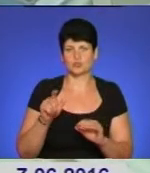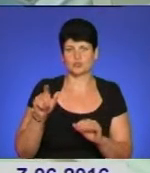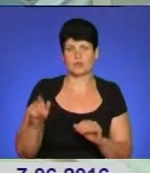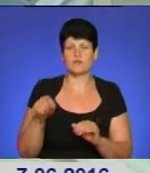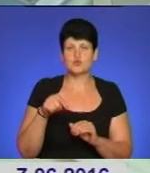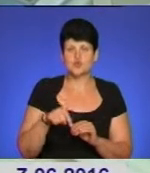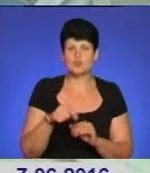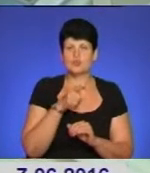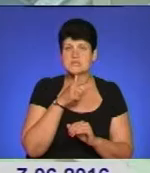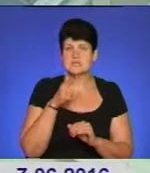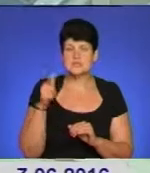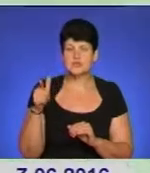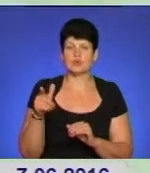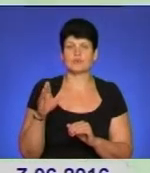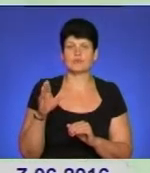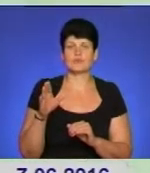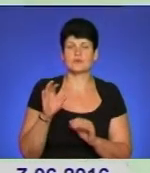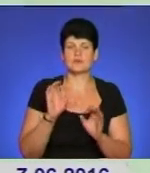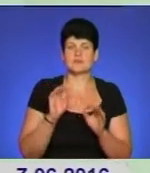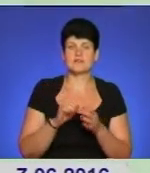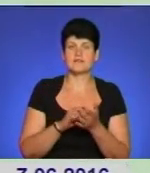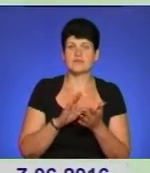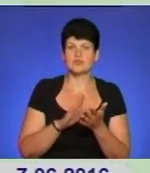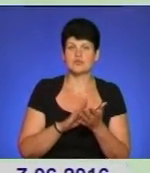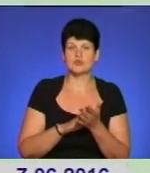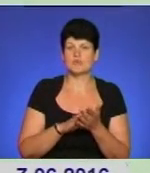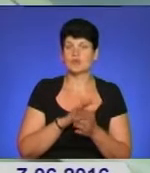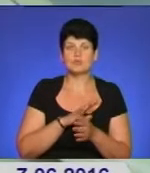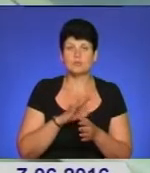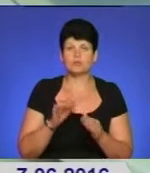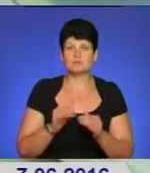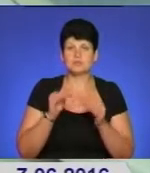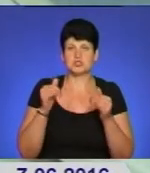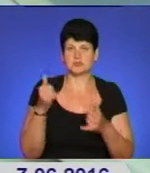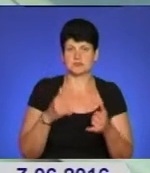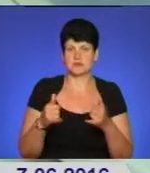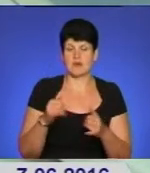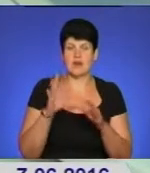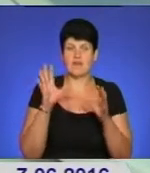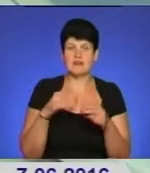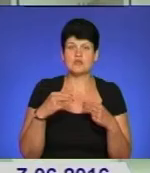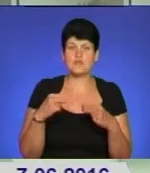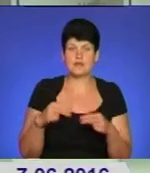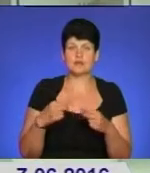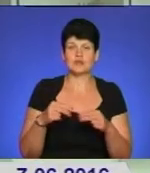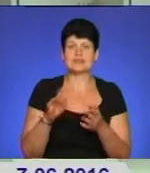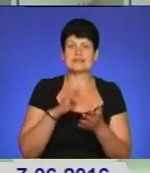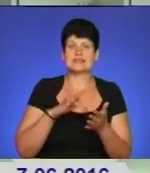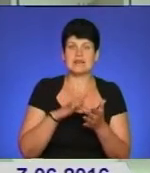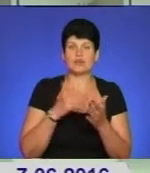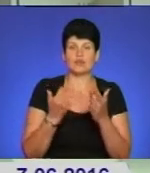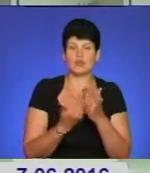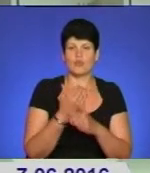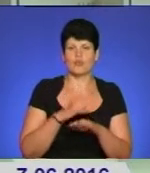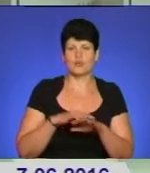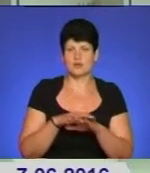Ну як, що? Всі довідки, все в нас. Беруть, дуже не перший день, вже місяць продається. Працівники лабораторії теж